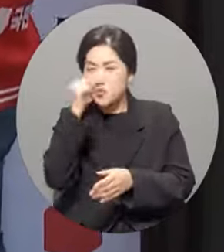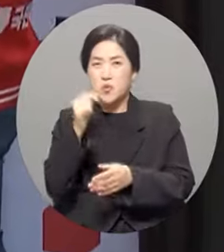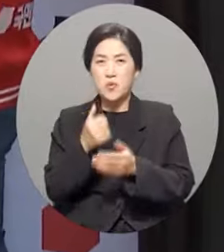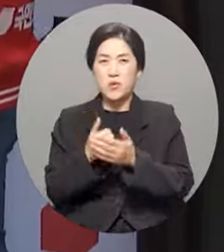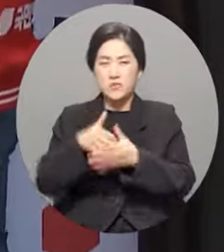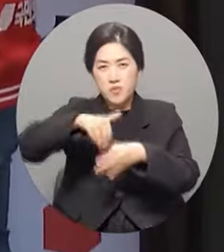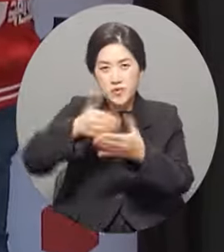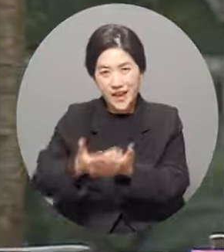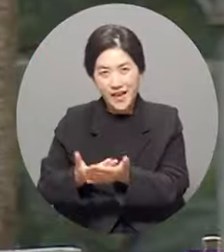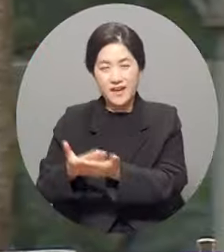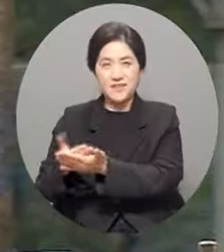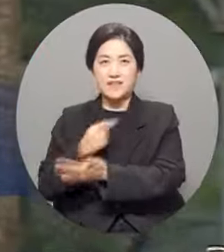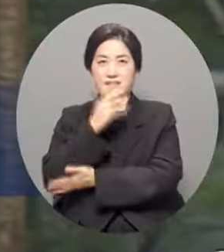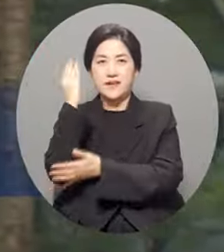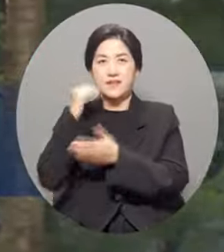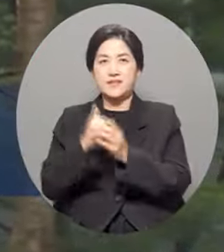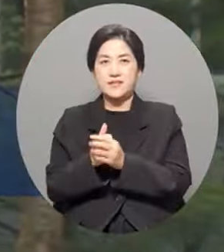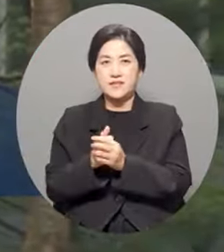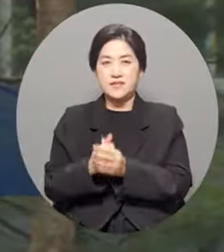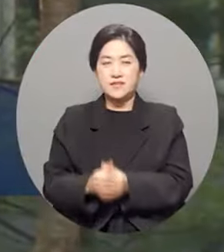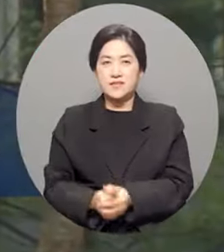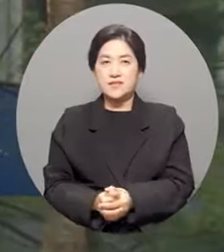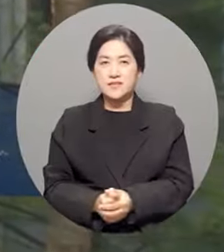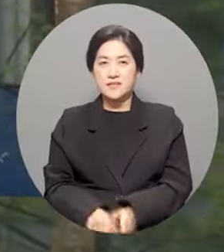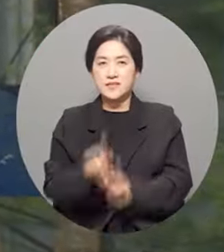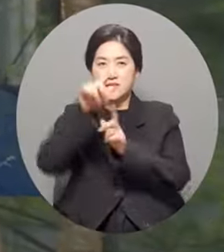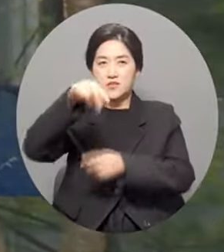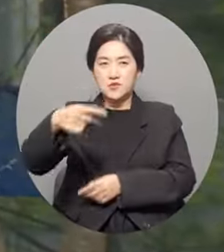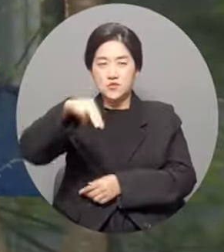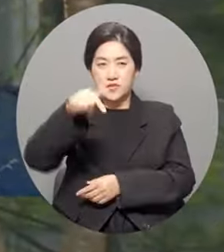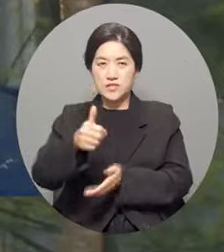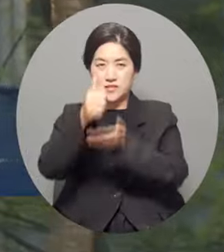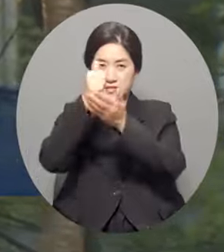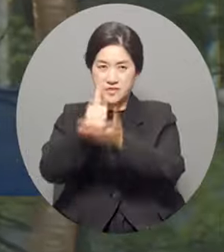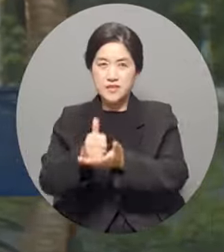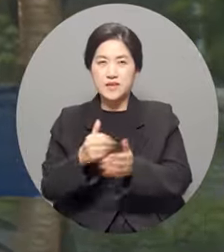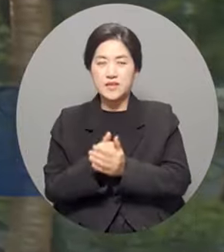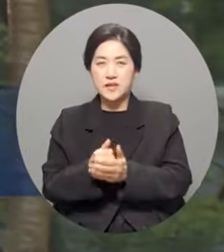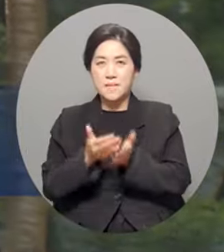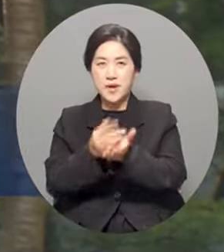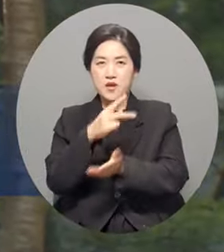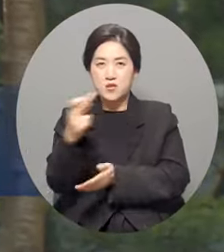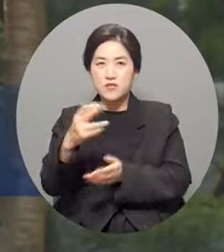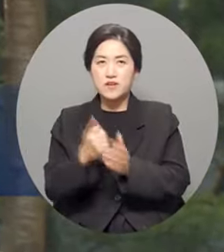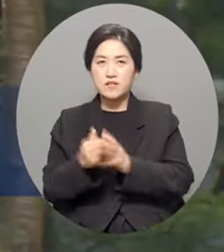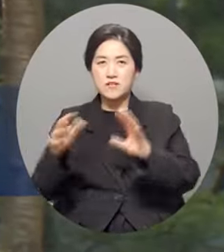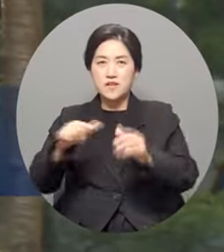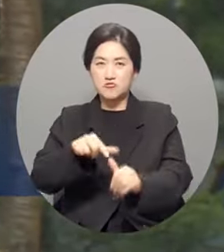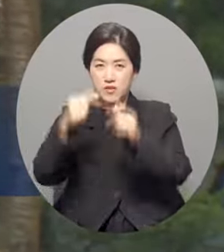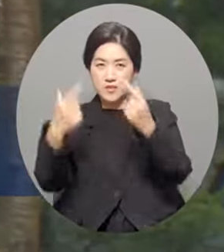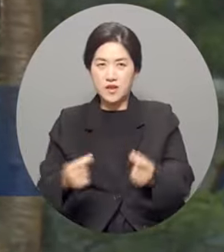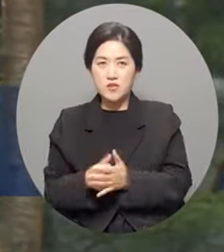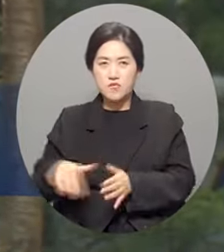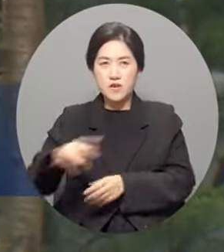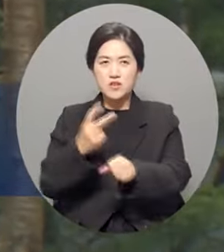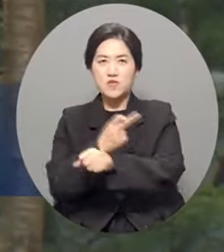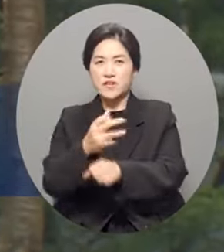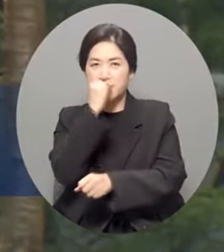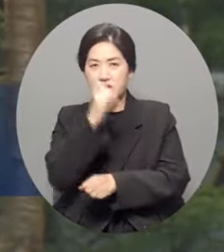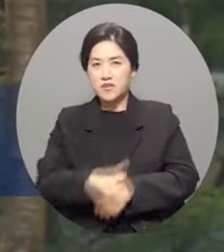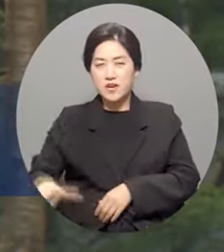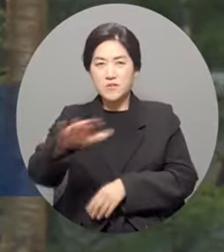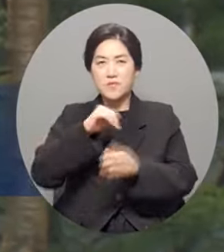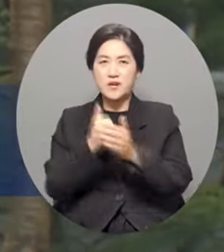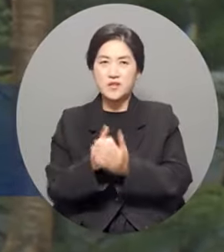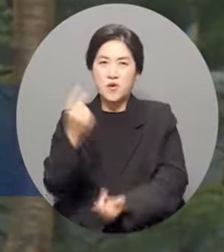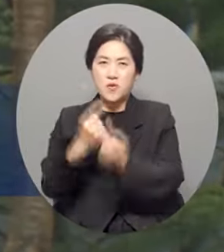호소했습니다. 충무군께서 12척의 배로 나라를 구하시지 않았습니까? 우리에겐 12시간이 있습니다. 여러분께서